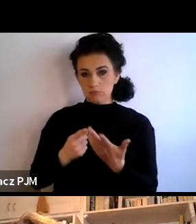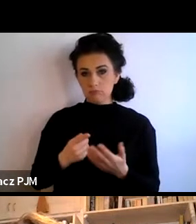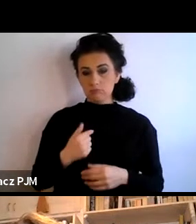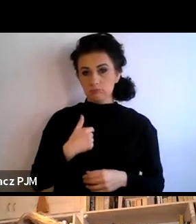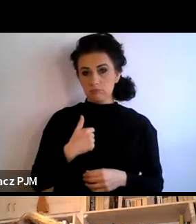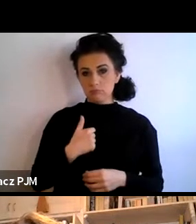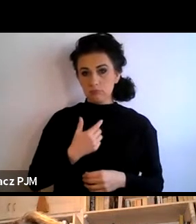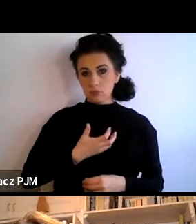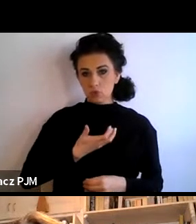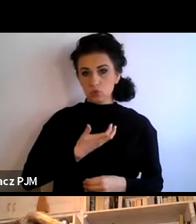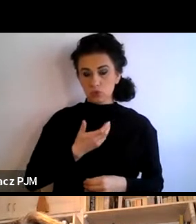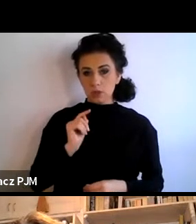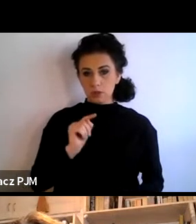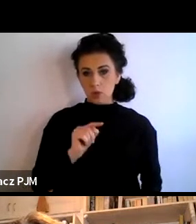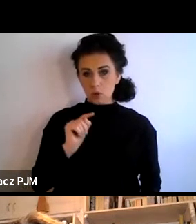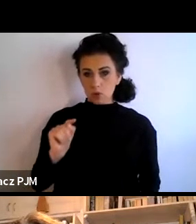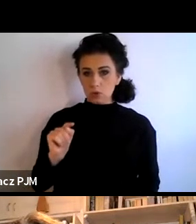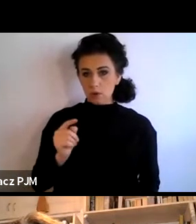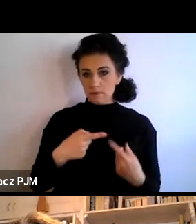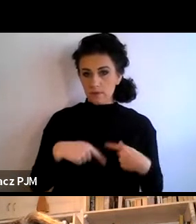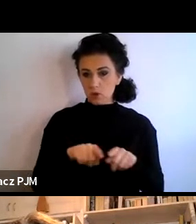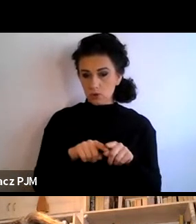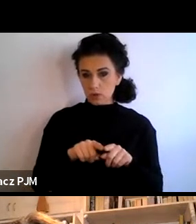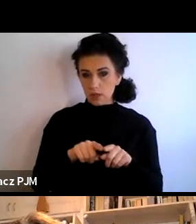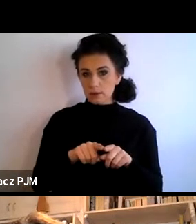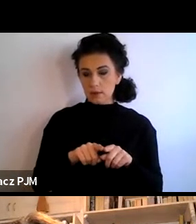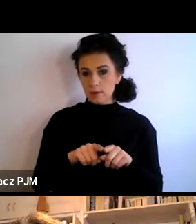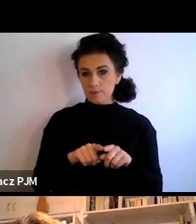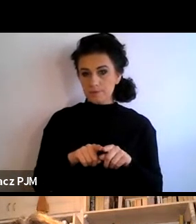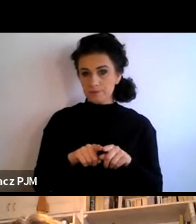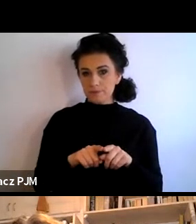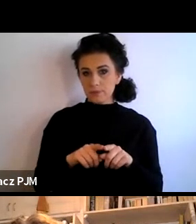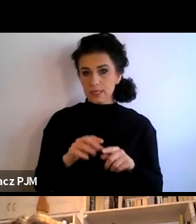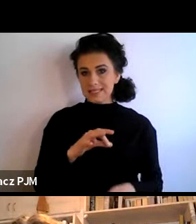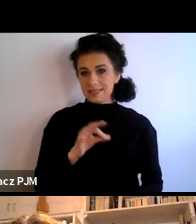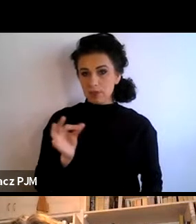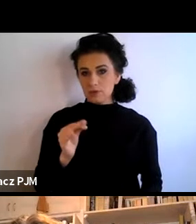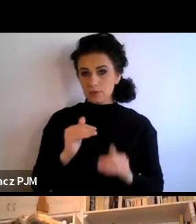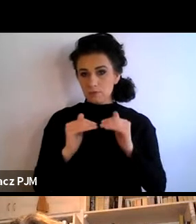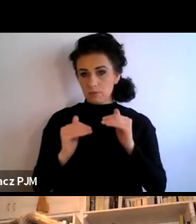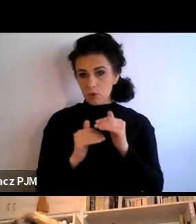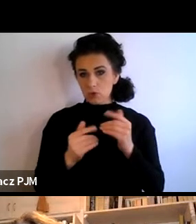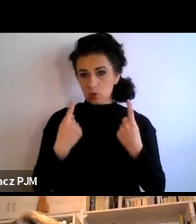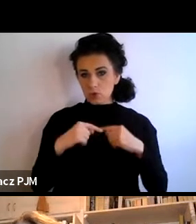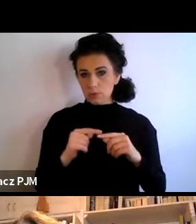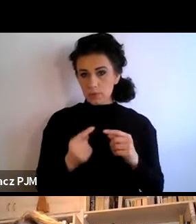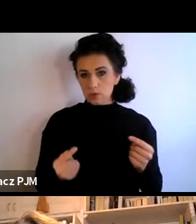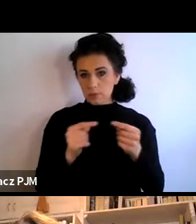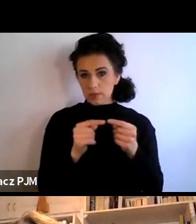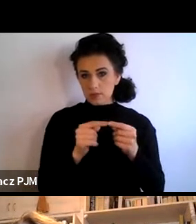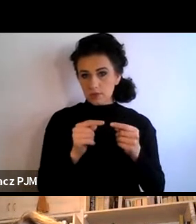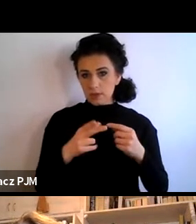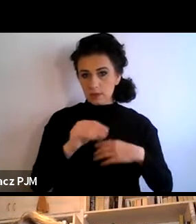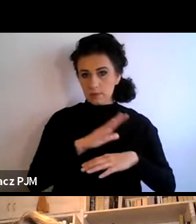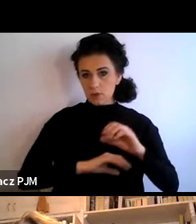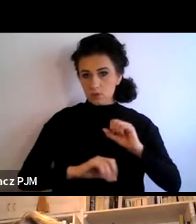jednak czynności robione jak gdyby specyficznie pod tą osobę, dla której dane notatki są wykonywane, czyli